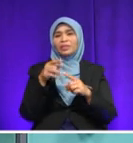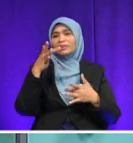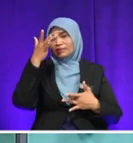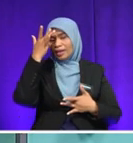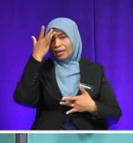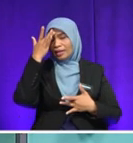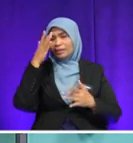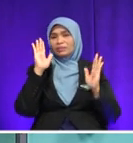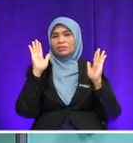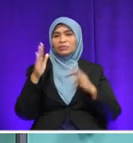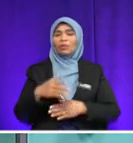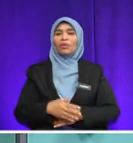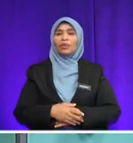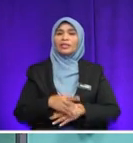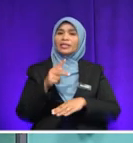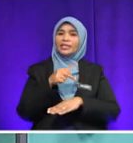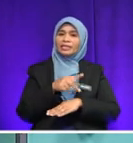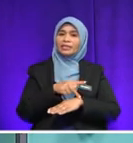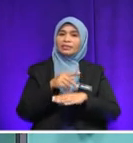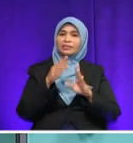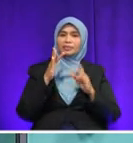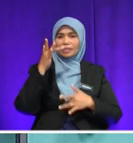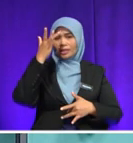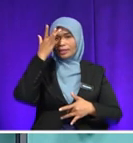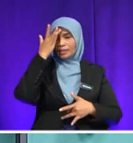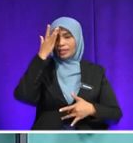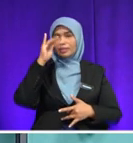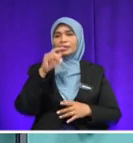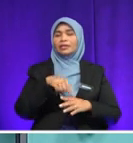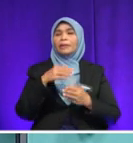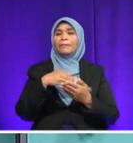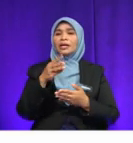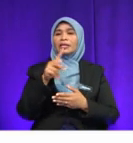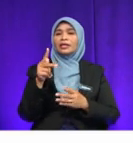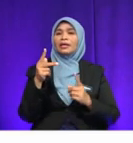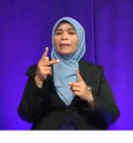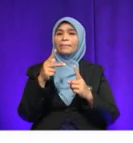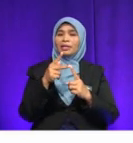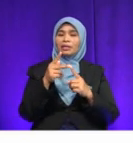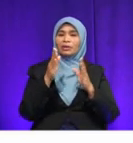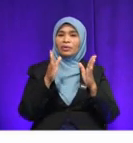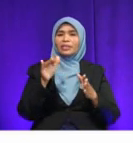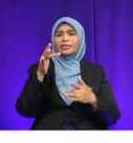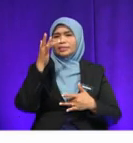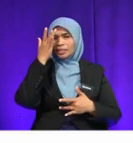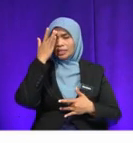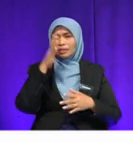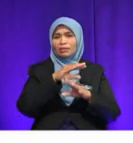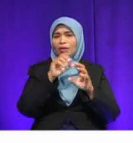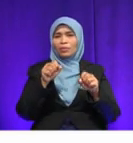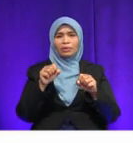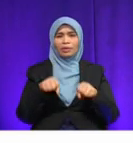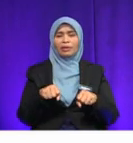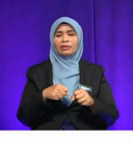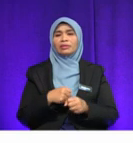salat ketika sakit yang diberikan kepada pesakih yang tidak berkemampuan